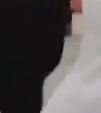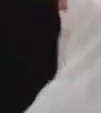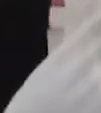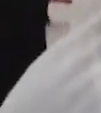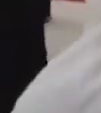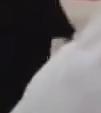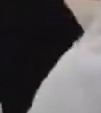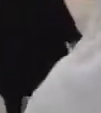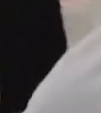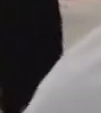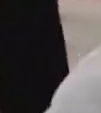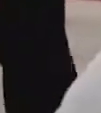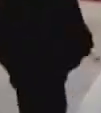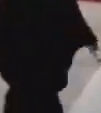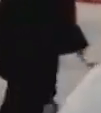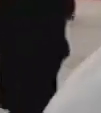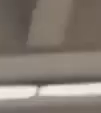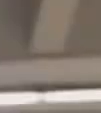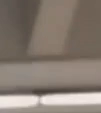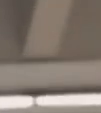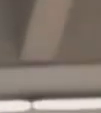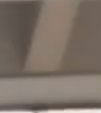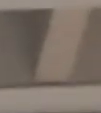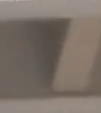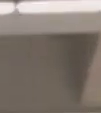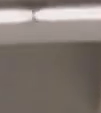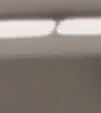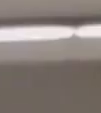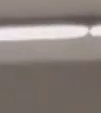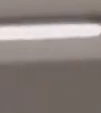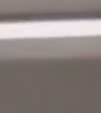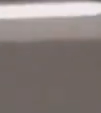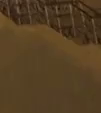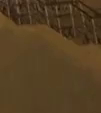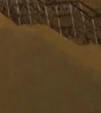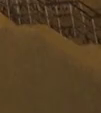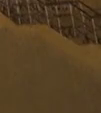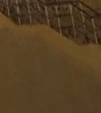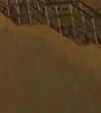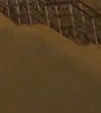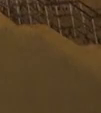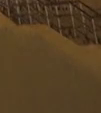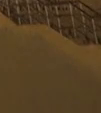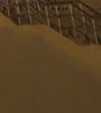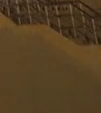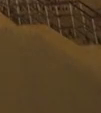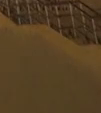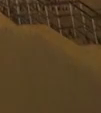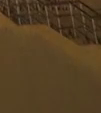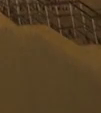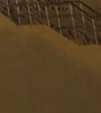jemaah haji melaksanakan salat maghrib dan isya dan bermalam di sana hingga waktu fajar. Di Muzdalifah, jemaah